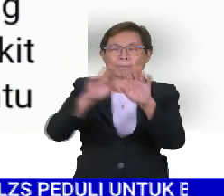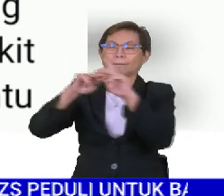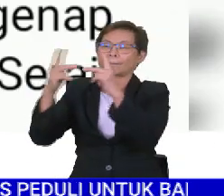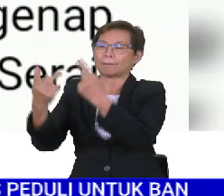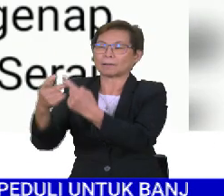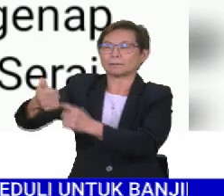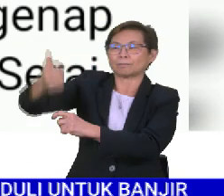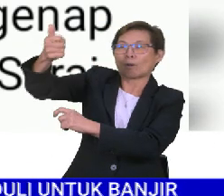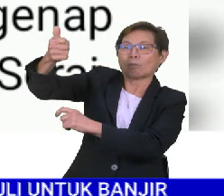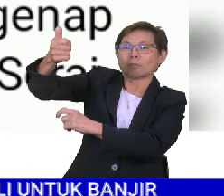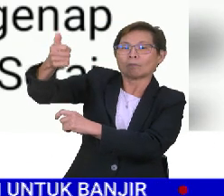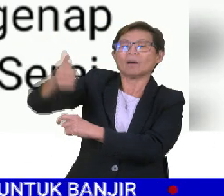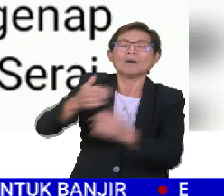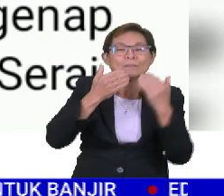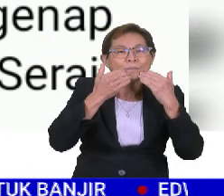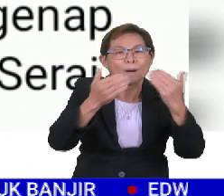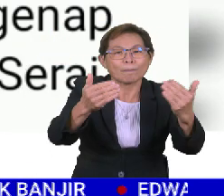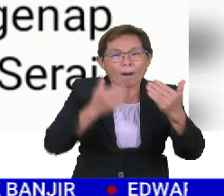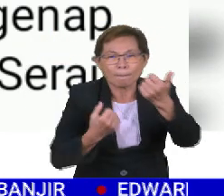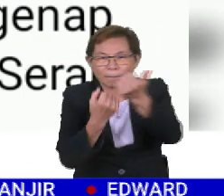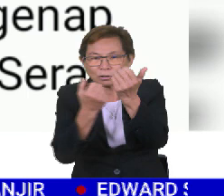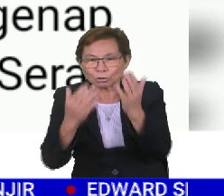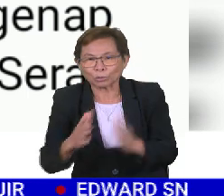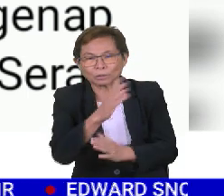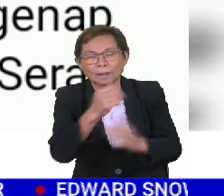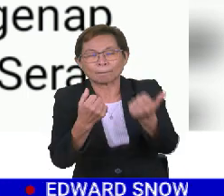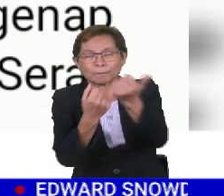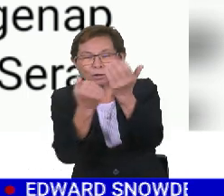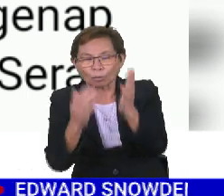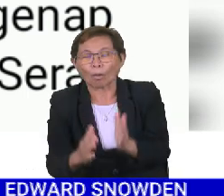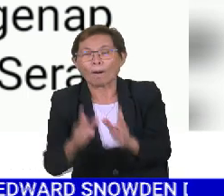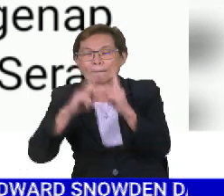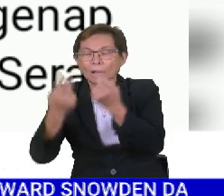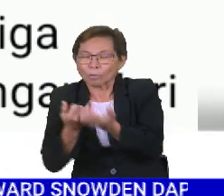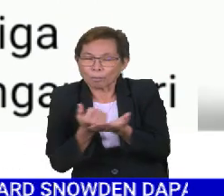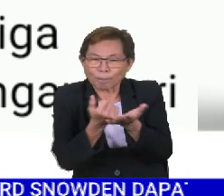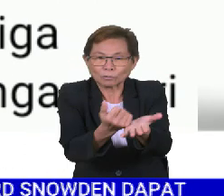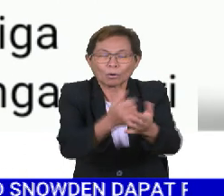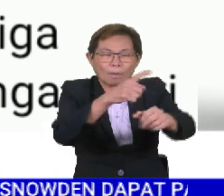perlu diutamakan. Beliau berterima kasih kepada penyokong dan jentera parti yang membantunya